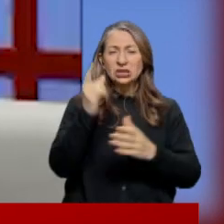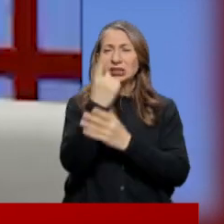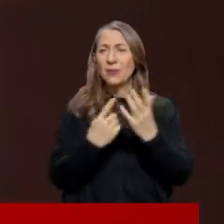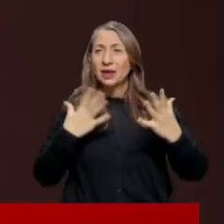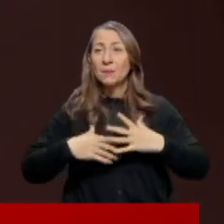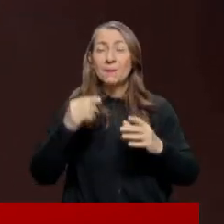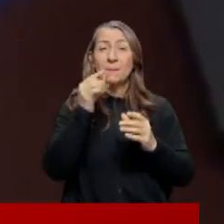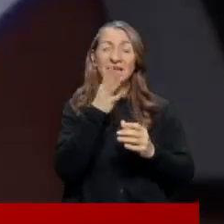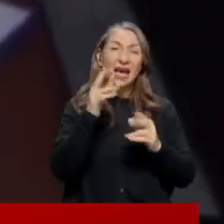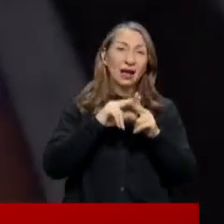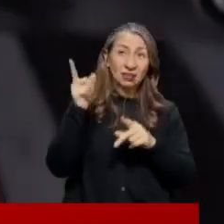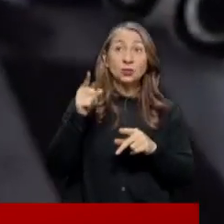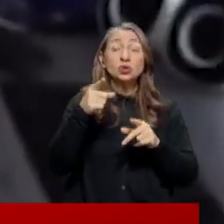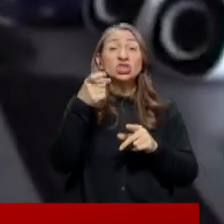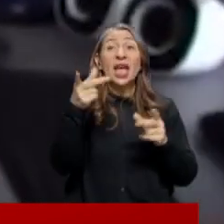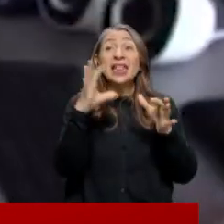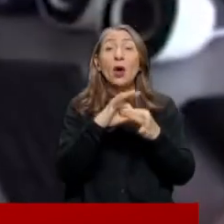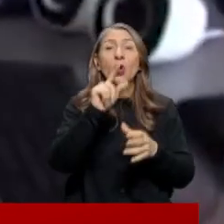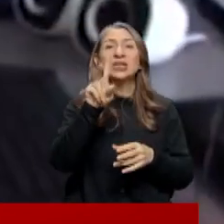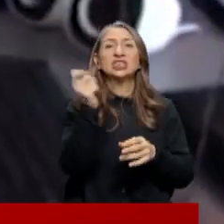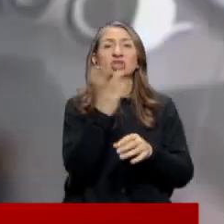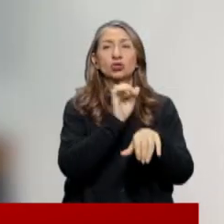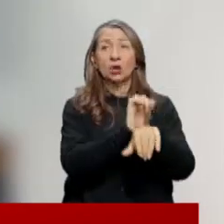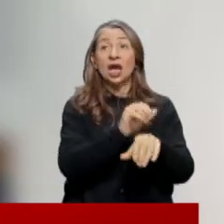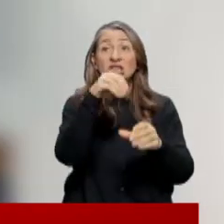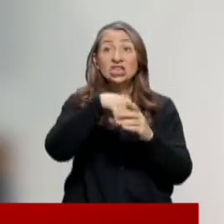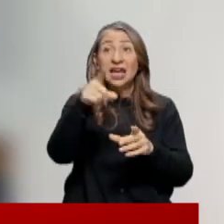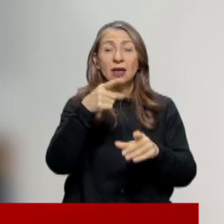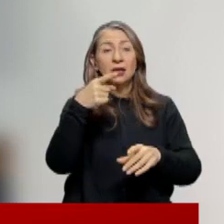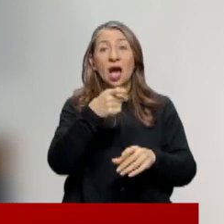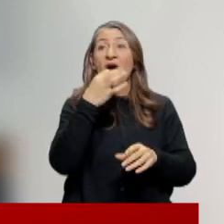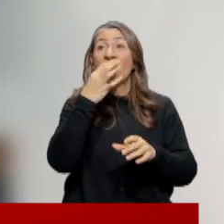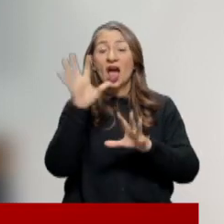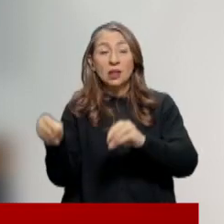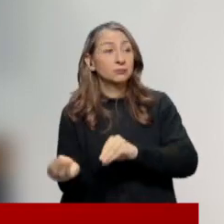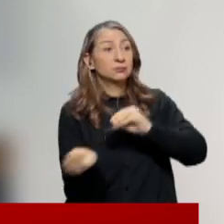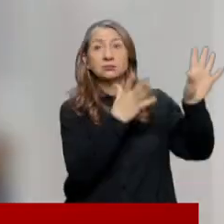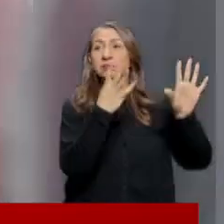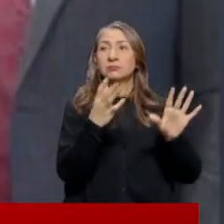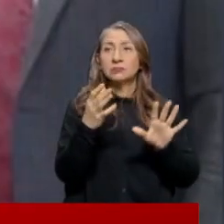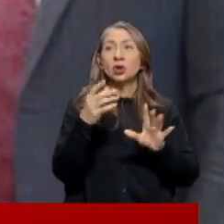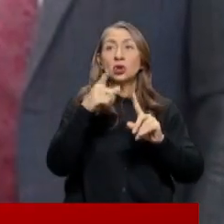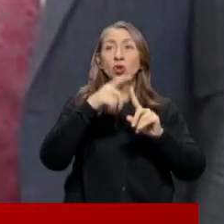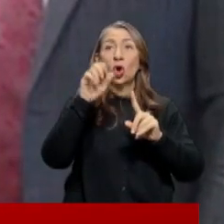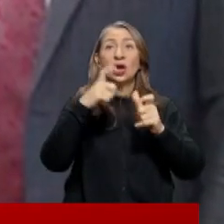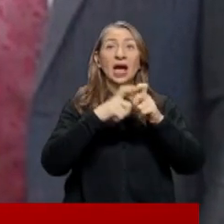diyor Bilge Kağan. Cinayetle ilgili şu ana kadar 18 kişi tutuklandı. Aralarında tetikçiyi Ankara dışına kaçırdığı iddia edilen Tolgahan D. de var.